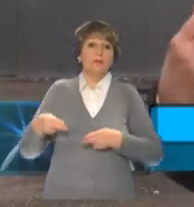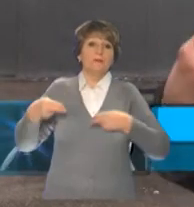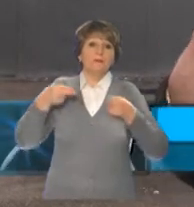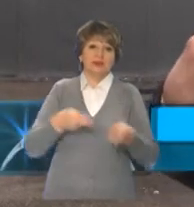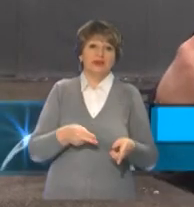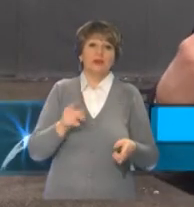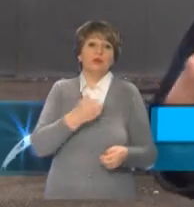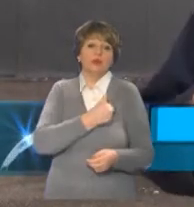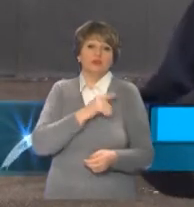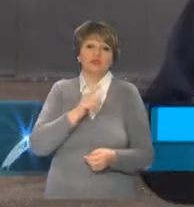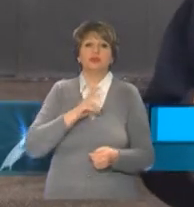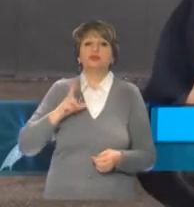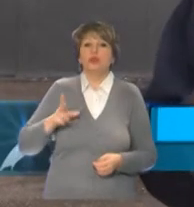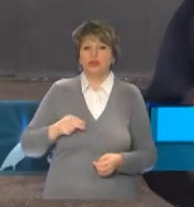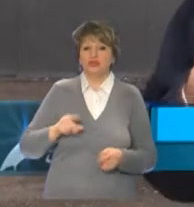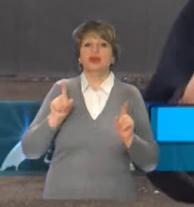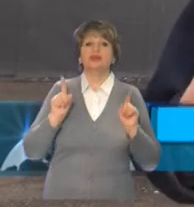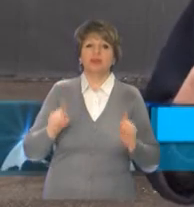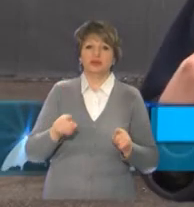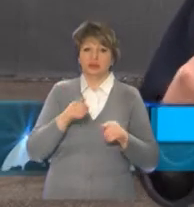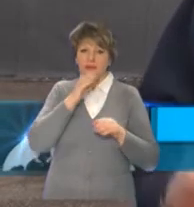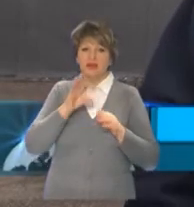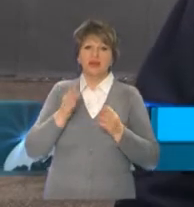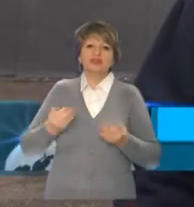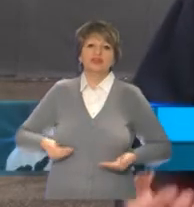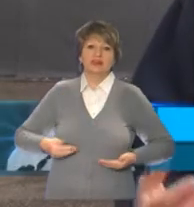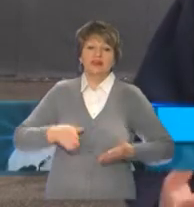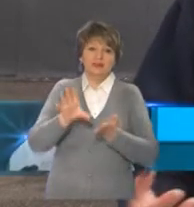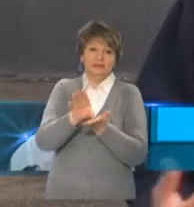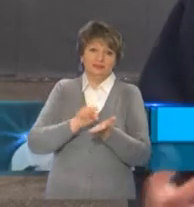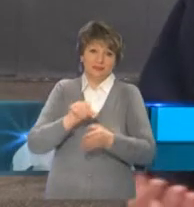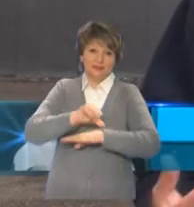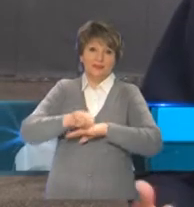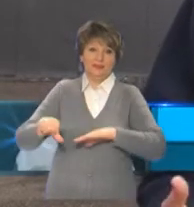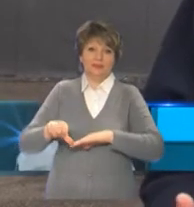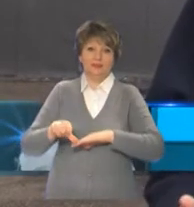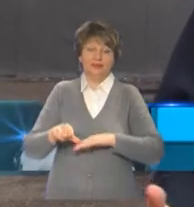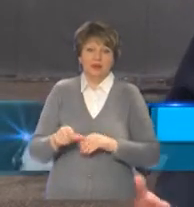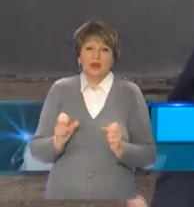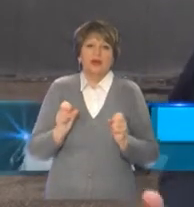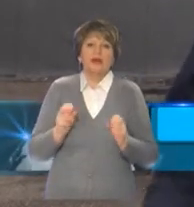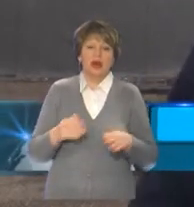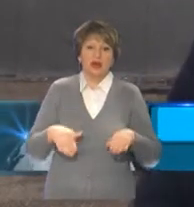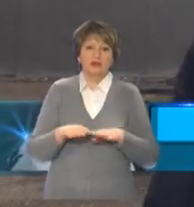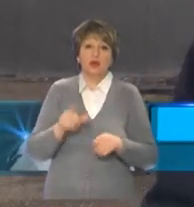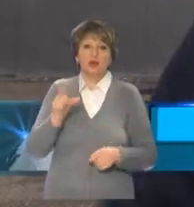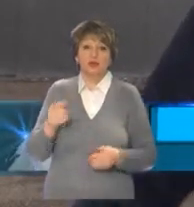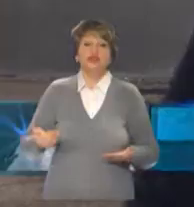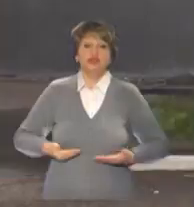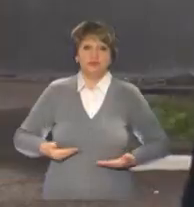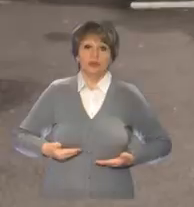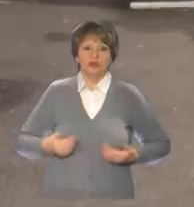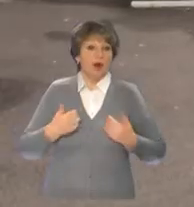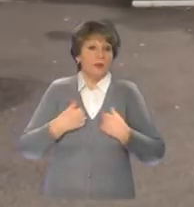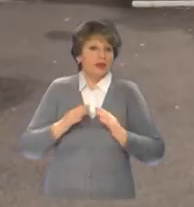хочу, щоб дочка так жила. Хочу, щоб дочка так жила. Каже, це нереально. Це, каже, розумієте, от як так? Люди живуть, а ми не